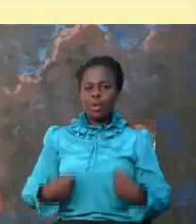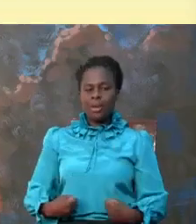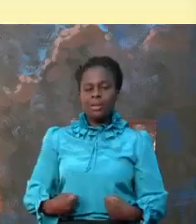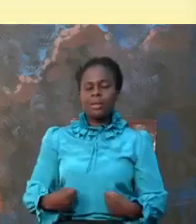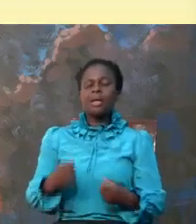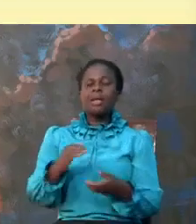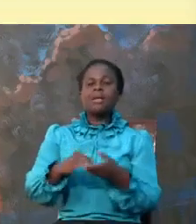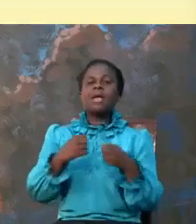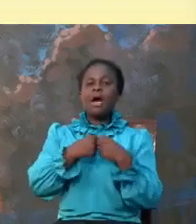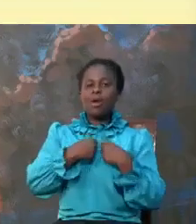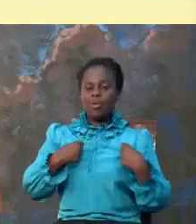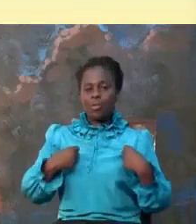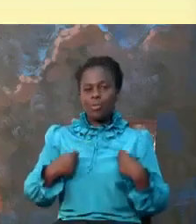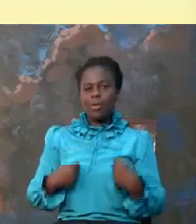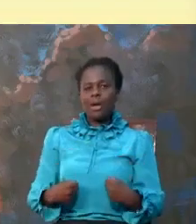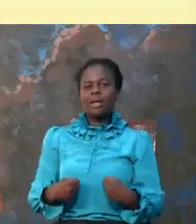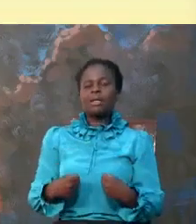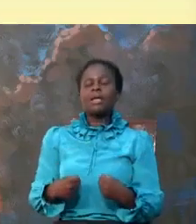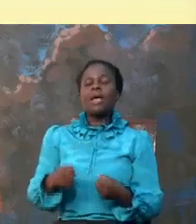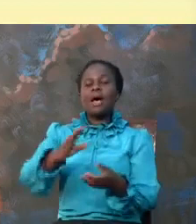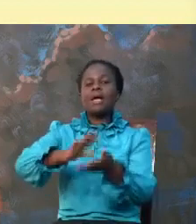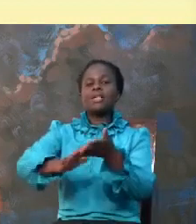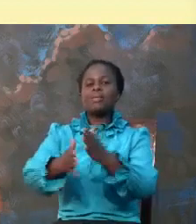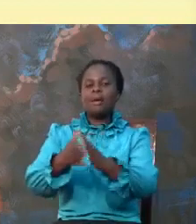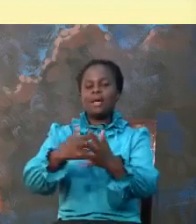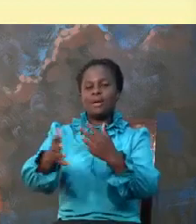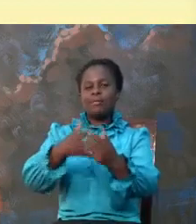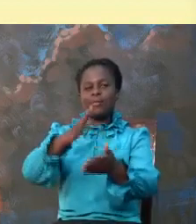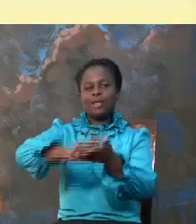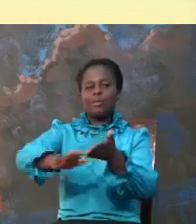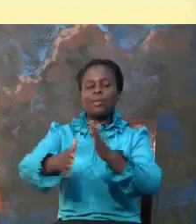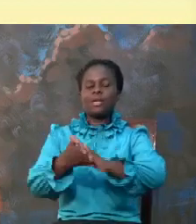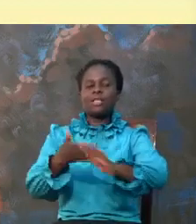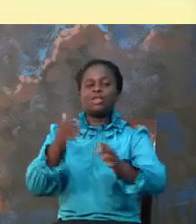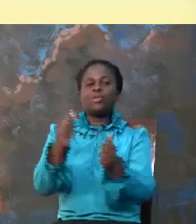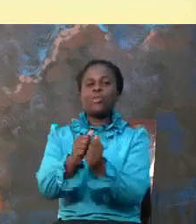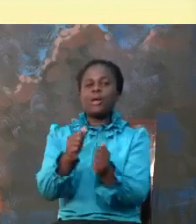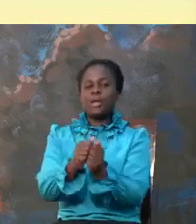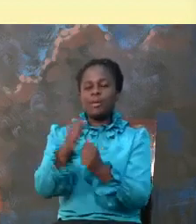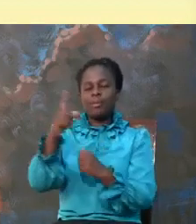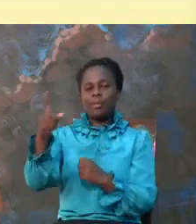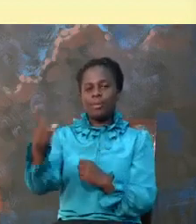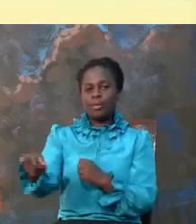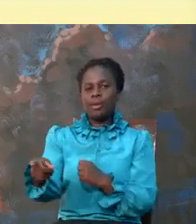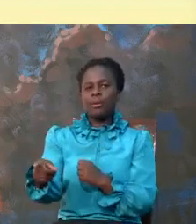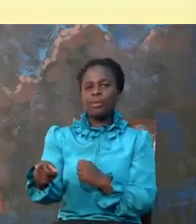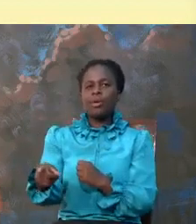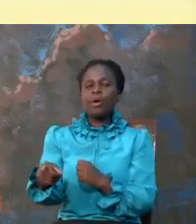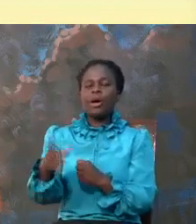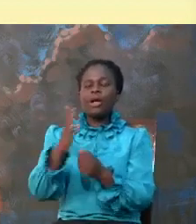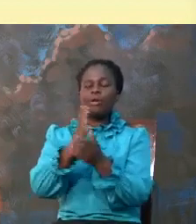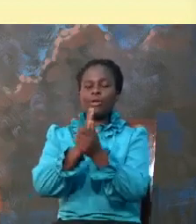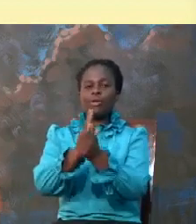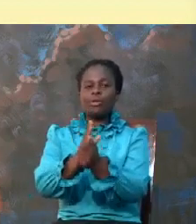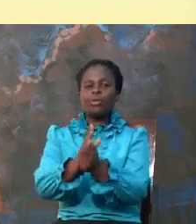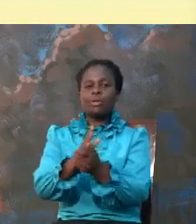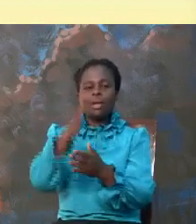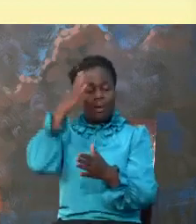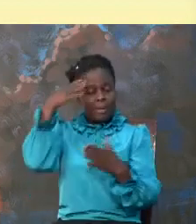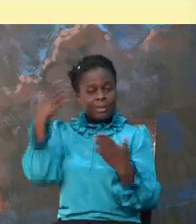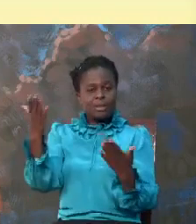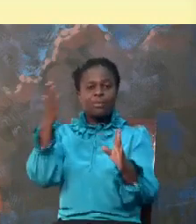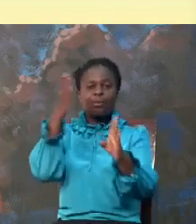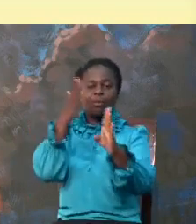kuhani atamfanyia upatanisho kwa ajili ya jambo hilo halilolikosa pasipo